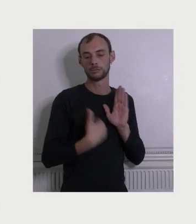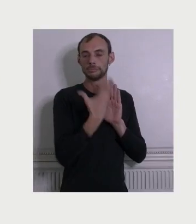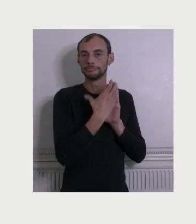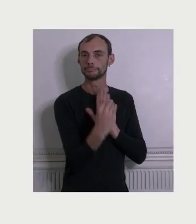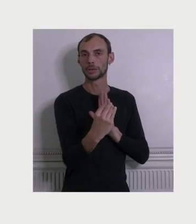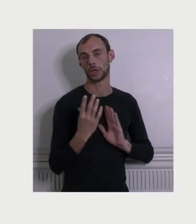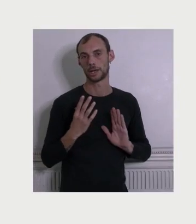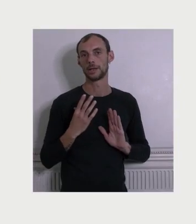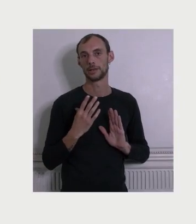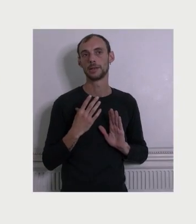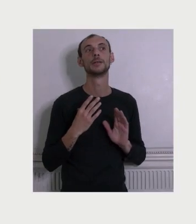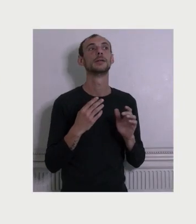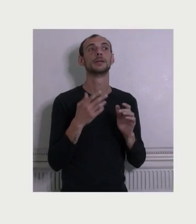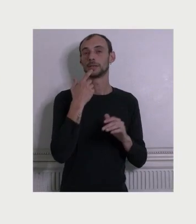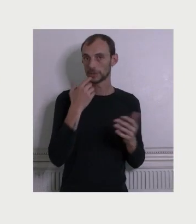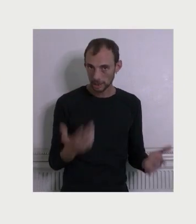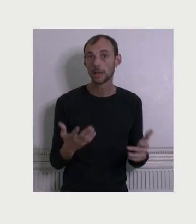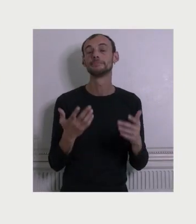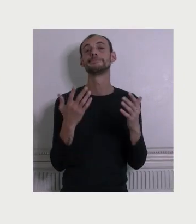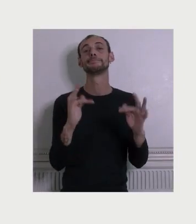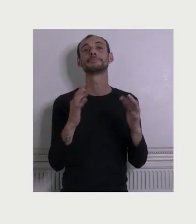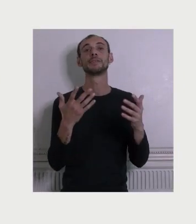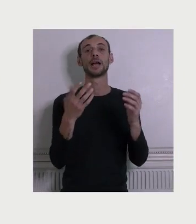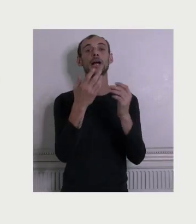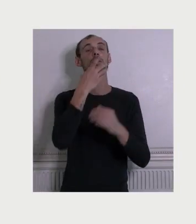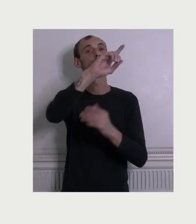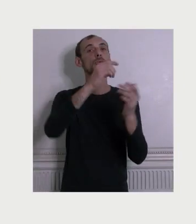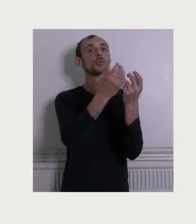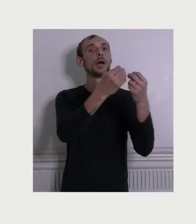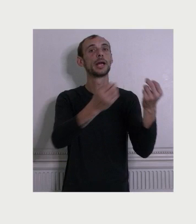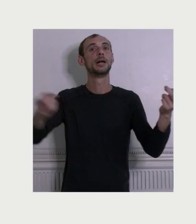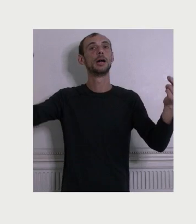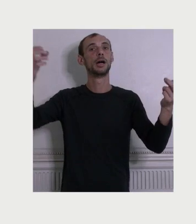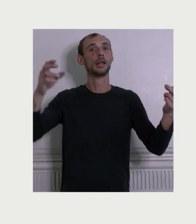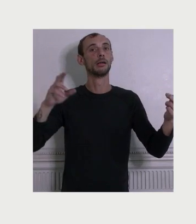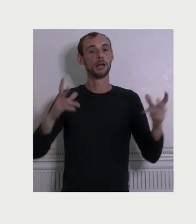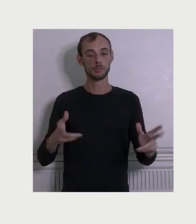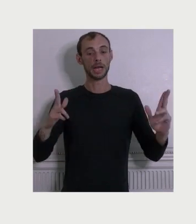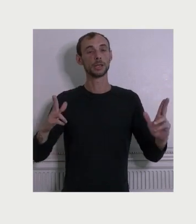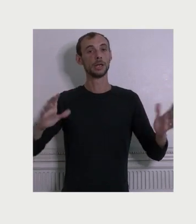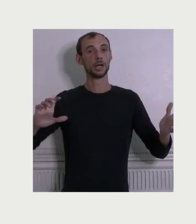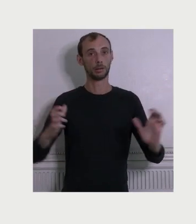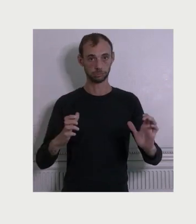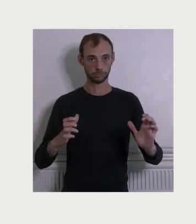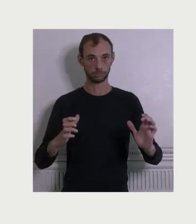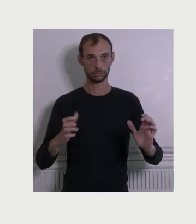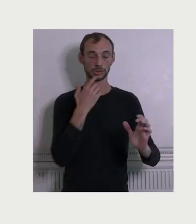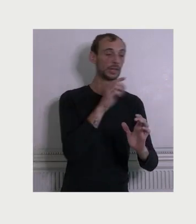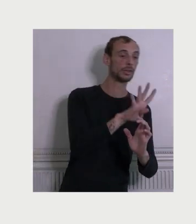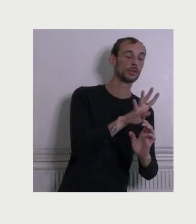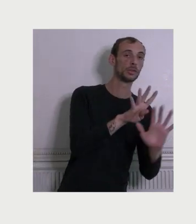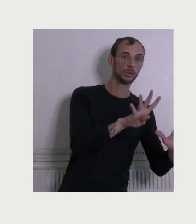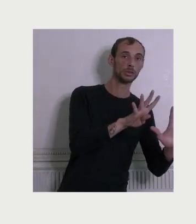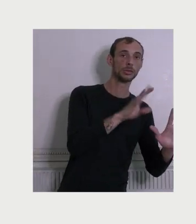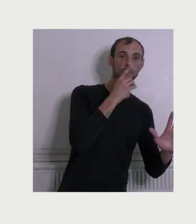qu'avec les équipes de Bordeaux Métropole, un certain nombre de nouveaux choix de coloris pour le bitume, lorsqu'il est installé pour les trottoirs, on aura un bitume beaucoup moins